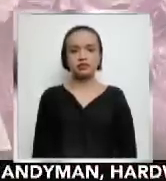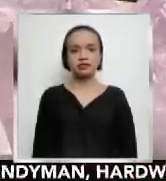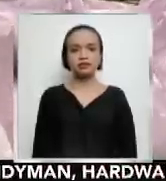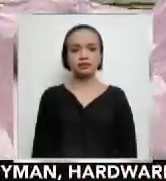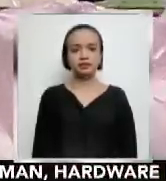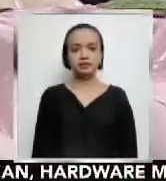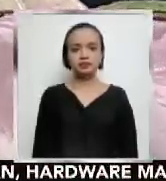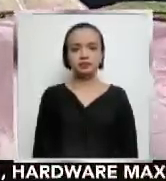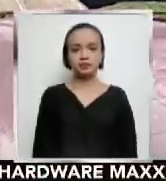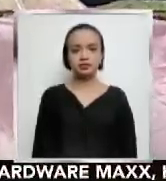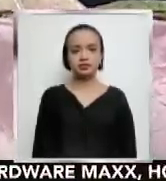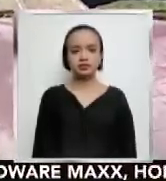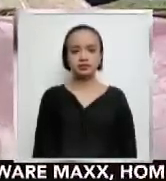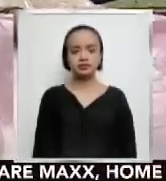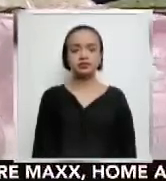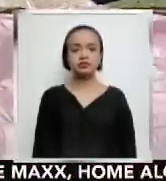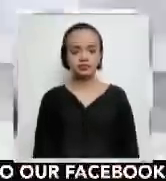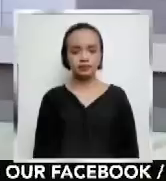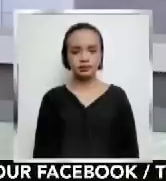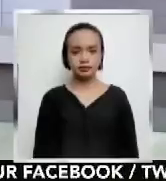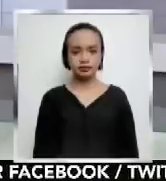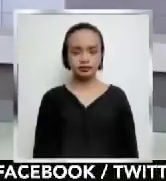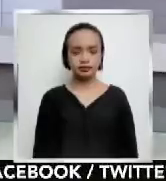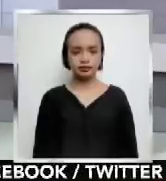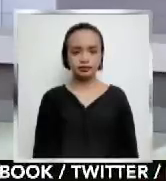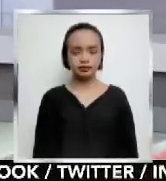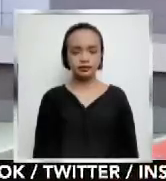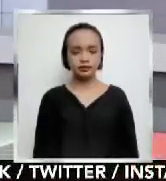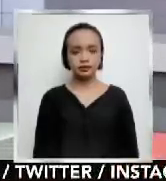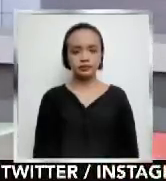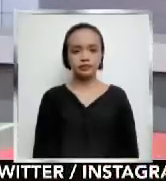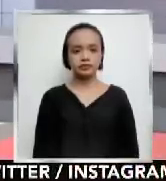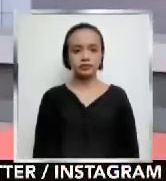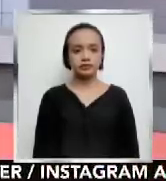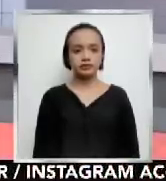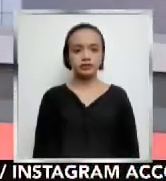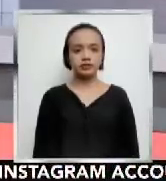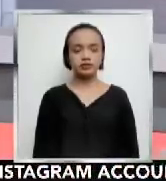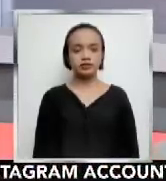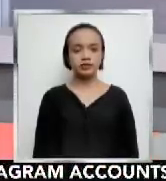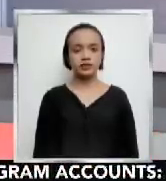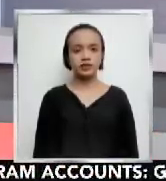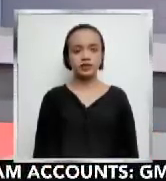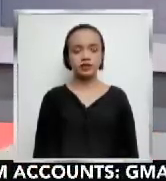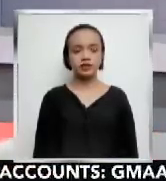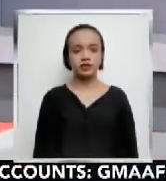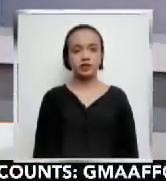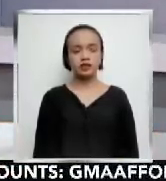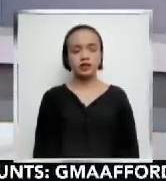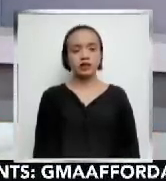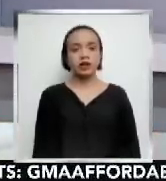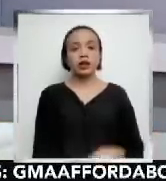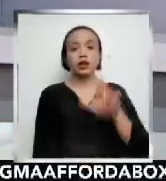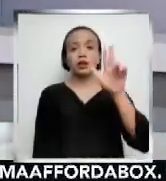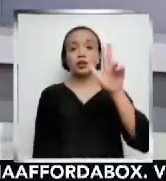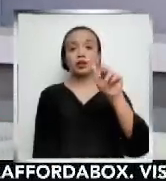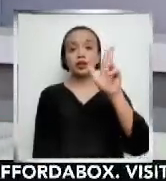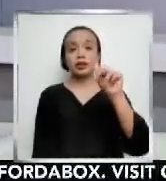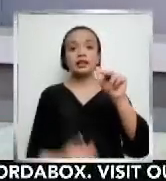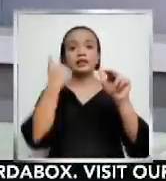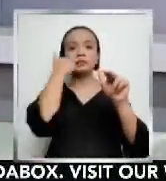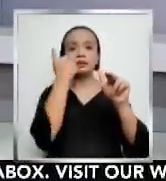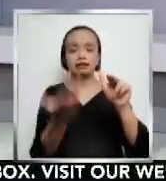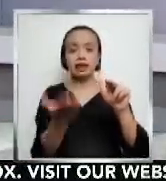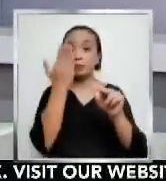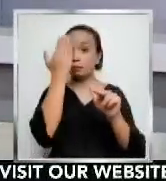Reyes, Nakatutok, 24 Oras. Umakyat na po sa 13 ang nasawi dahil sa masamang panahon sa Visayas